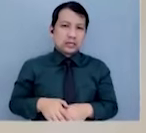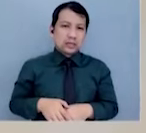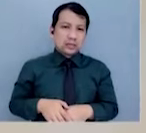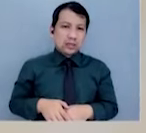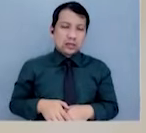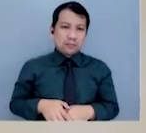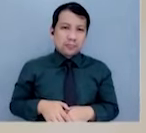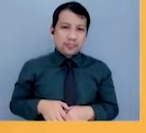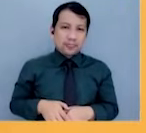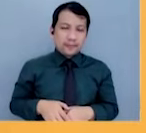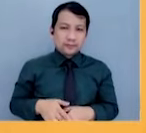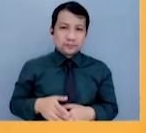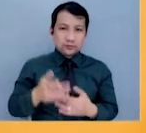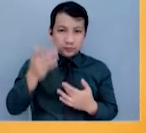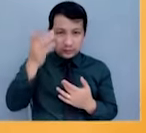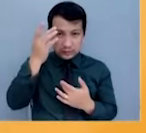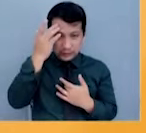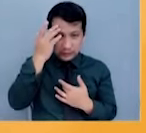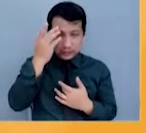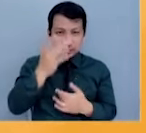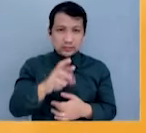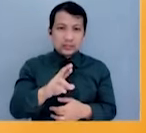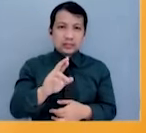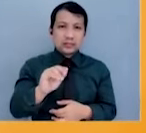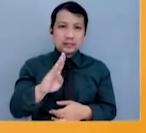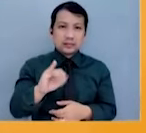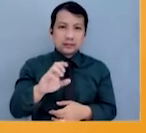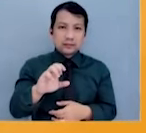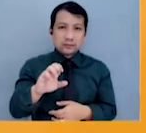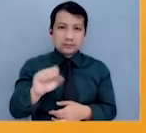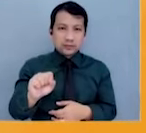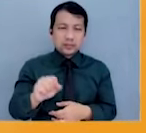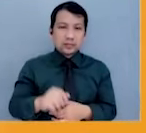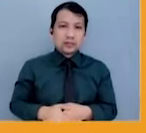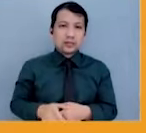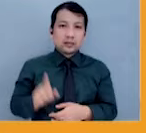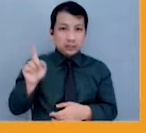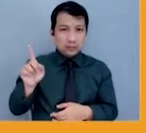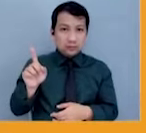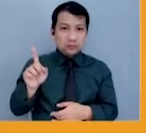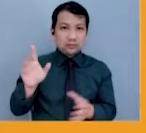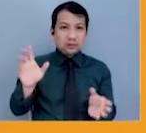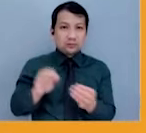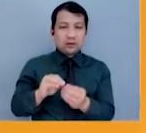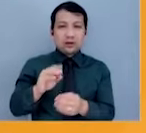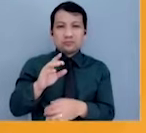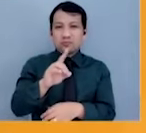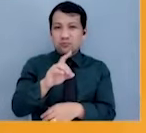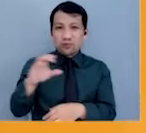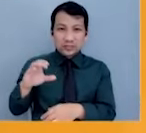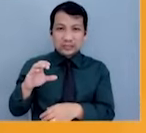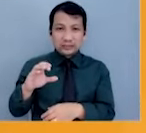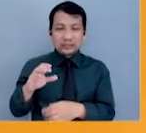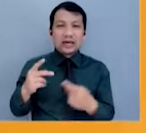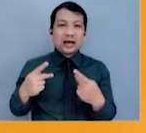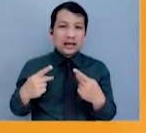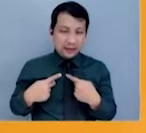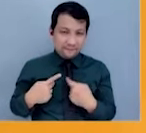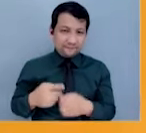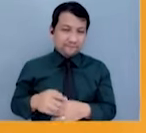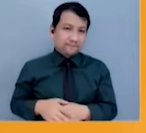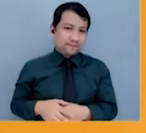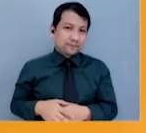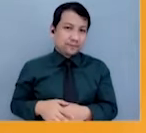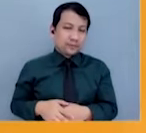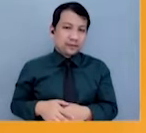yung rabies sa Marinduque. Sa pinakahuling tala ng Marinduque, halos 100 hayop na ang kumpirmadong may rabies sa